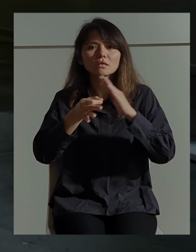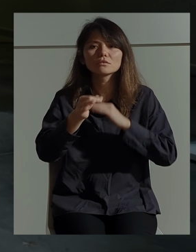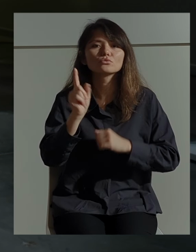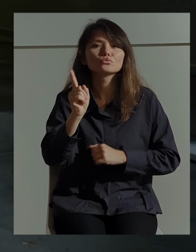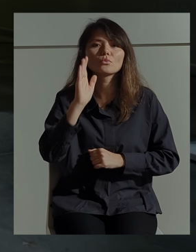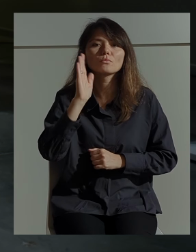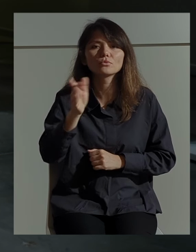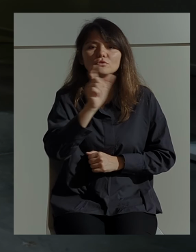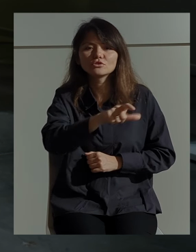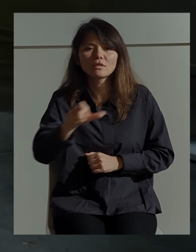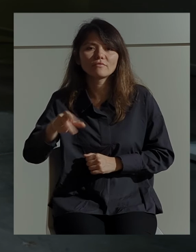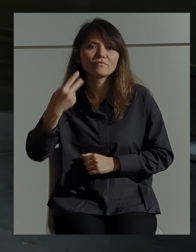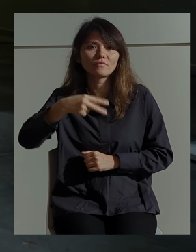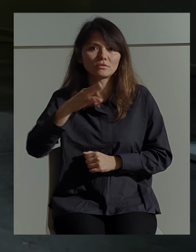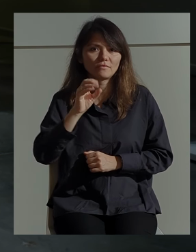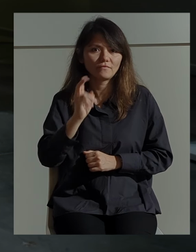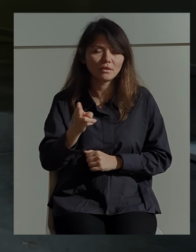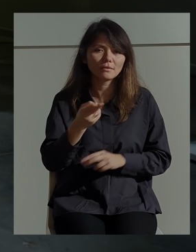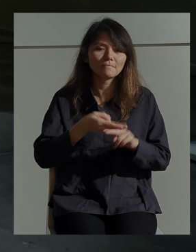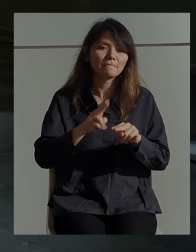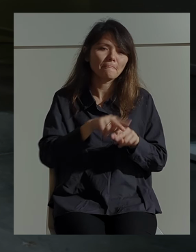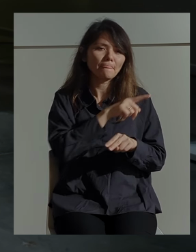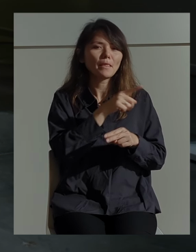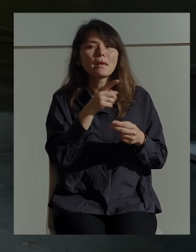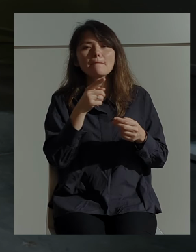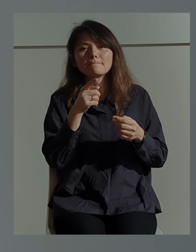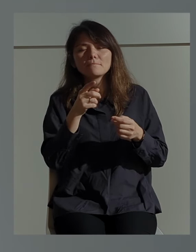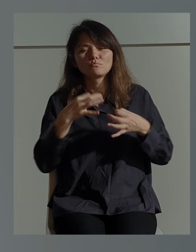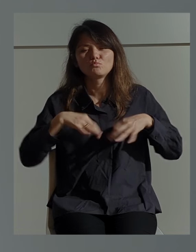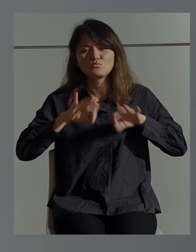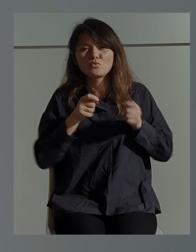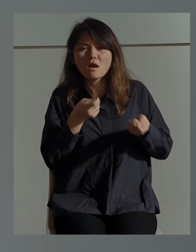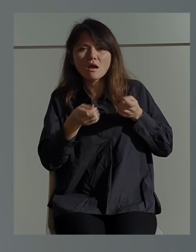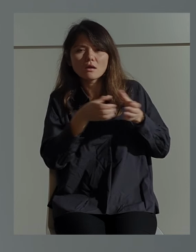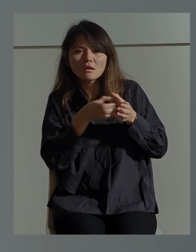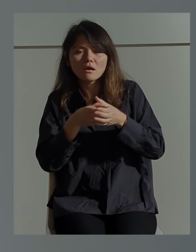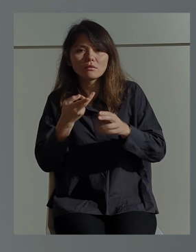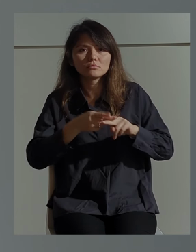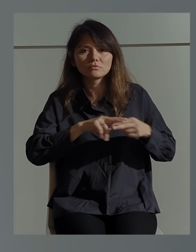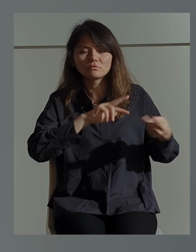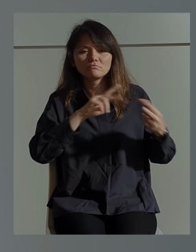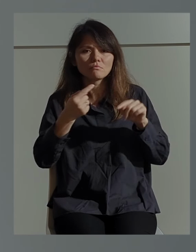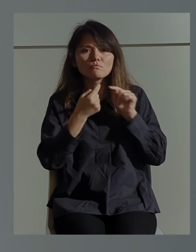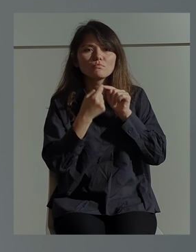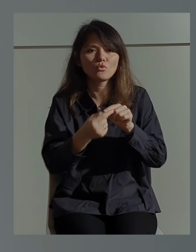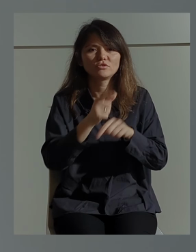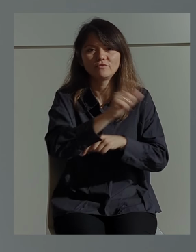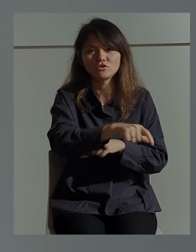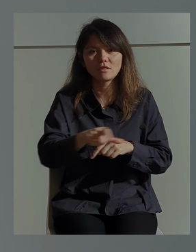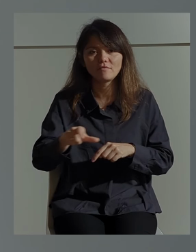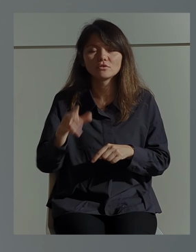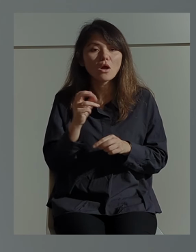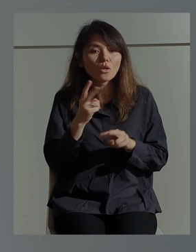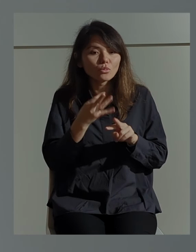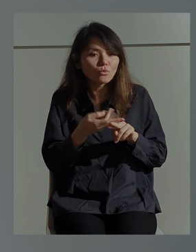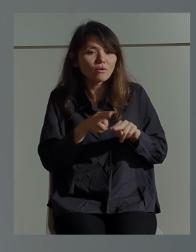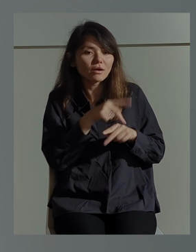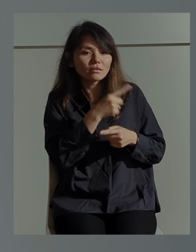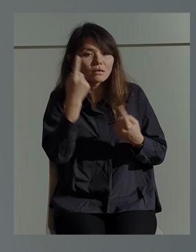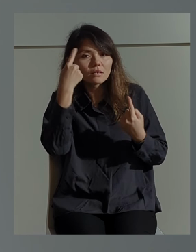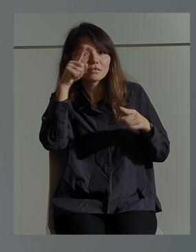человечеством в XX веке все эти машины рациональной бюрократии обратятся окончательно против человечества Хотя создавались для того